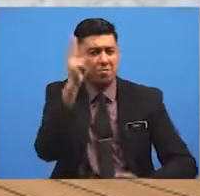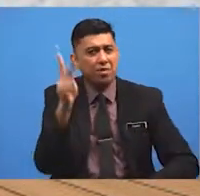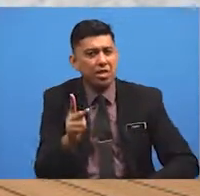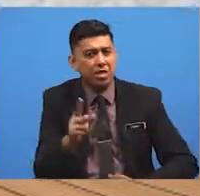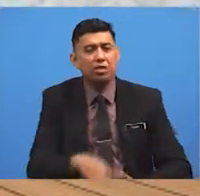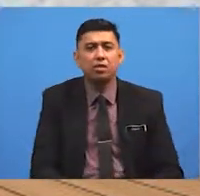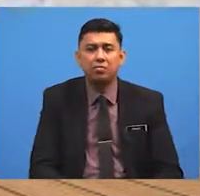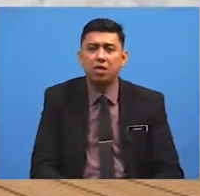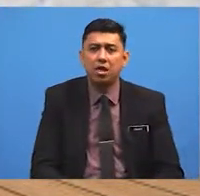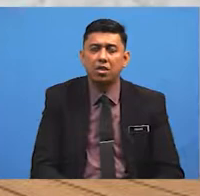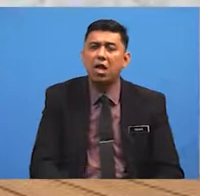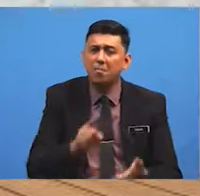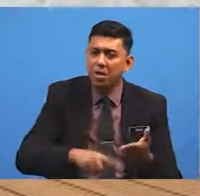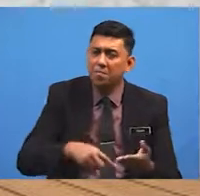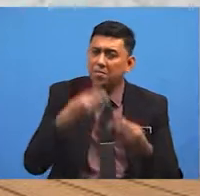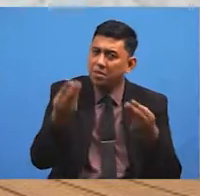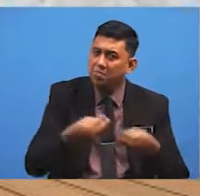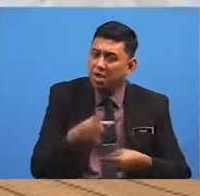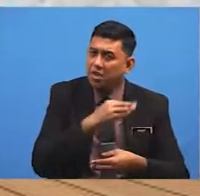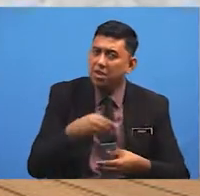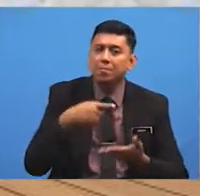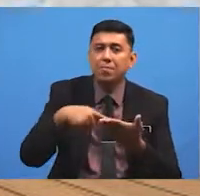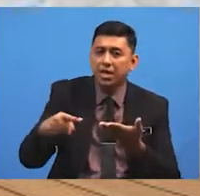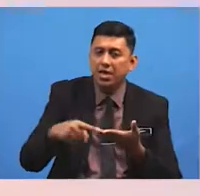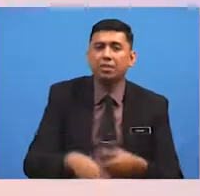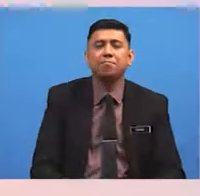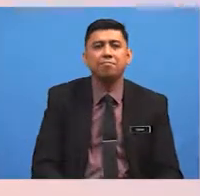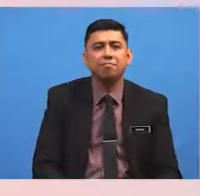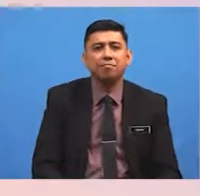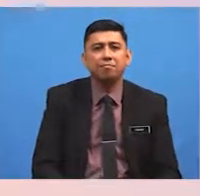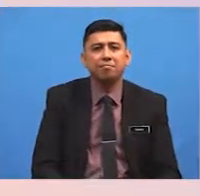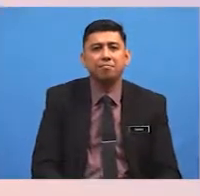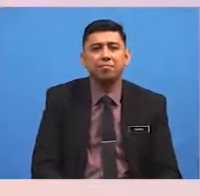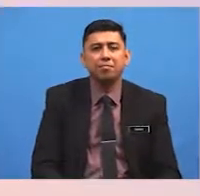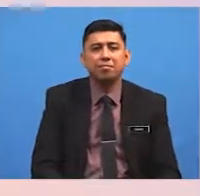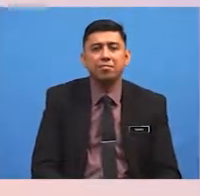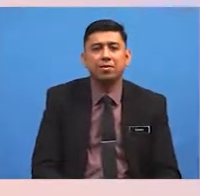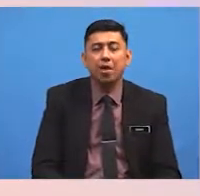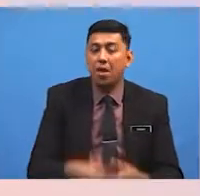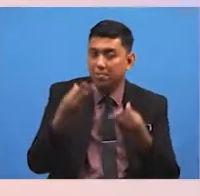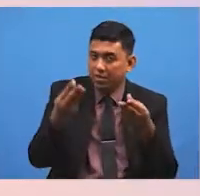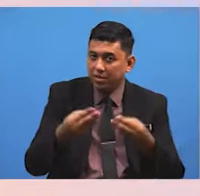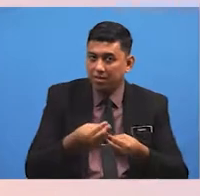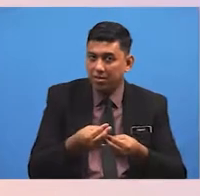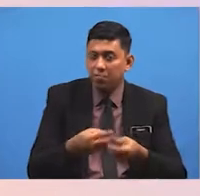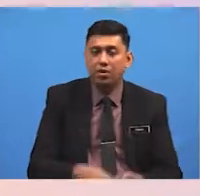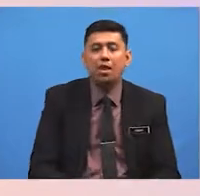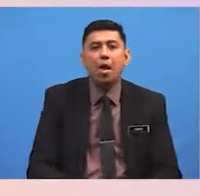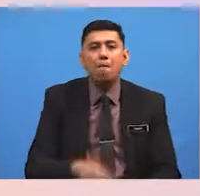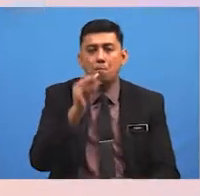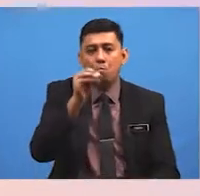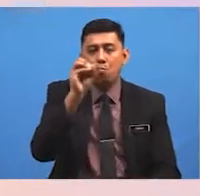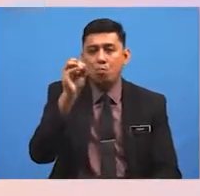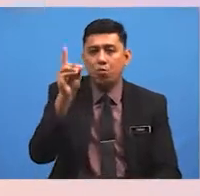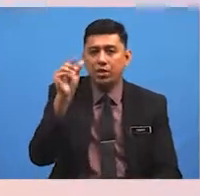butiran penerimaan dan pembayaran butiran penerimaan ialah modal